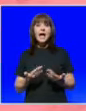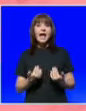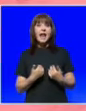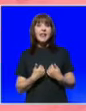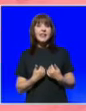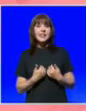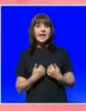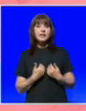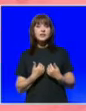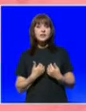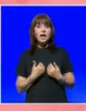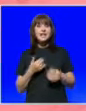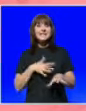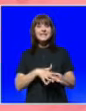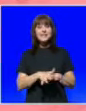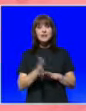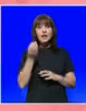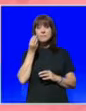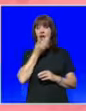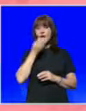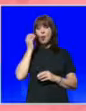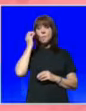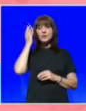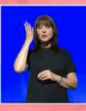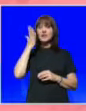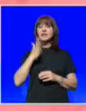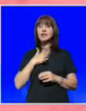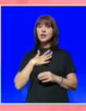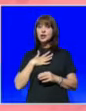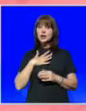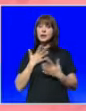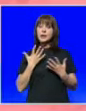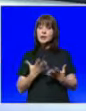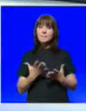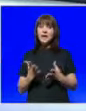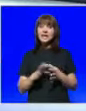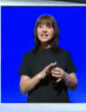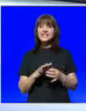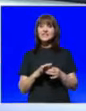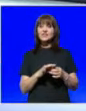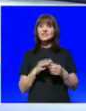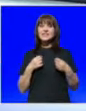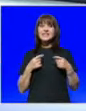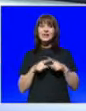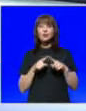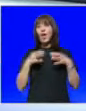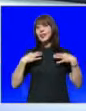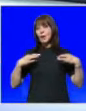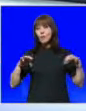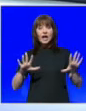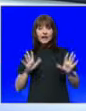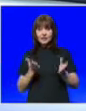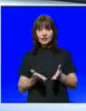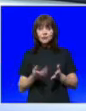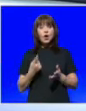нашата образователна система е основана на определени принципи, които са свързани от една страна с демократичност, но от друга страна